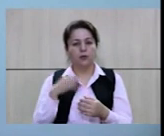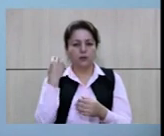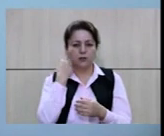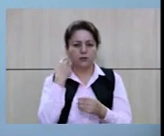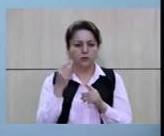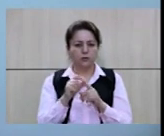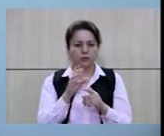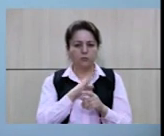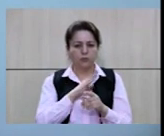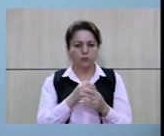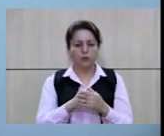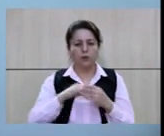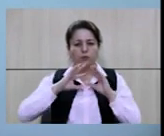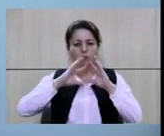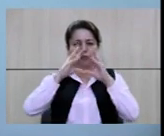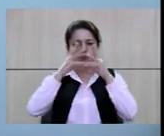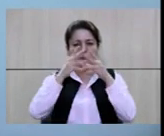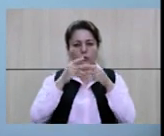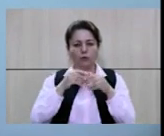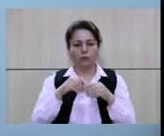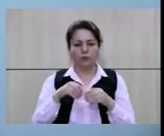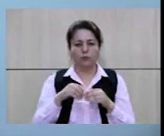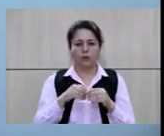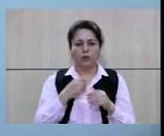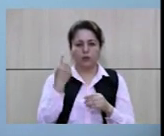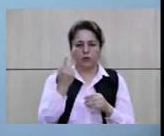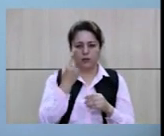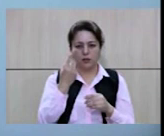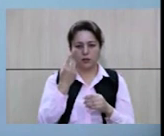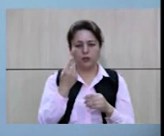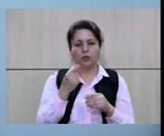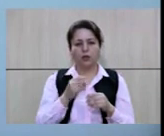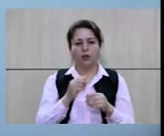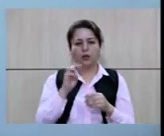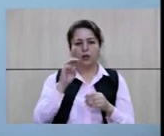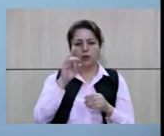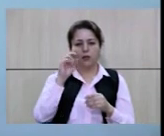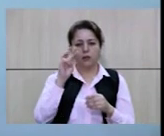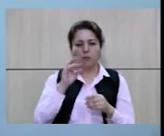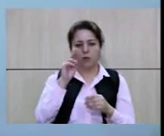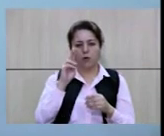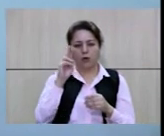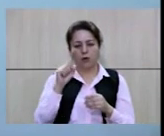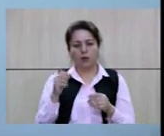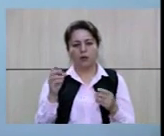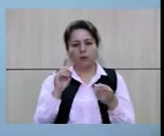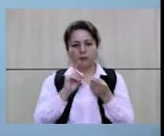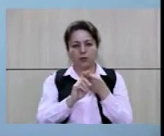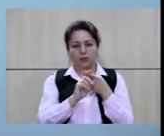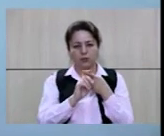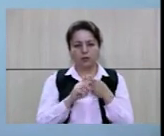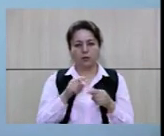İngilizce söz bo'lib, dünya bo'ylab yagona tarmoqqa birlashtirilgan minglab kompyuter